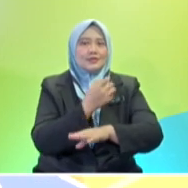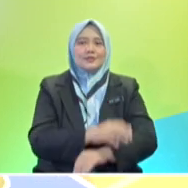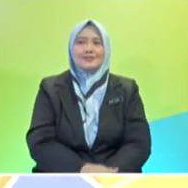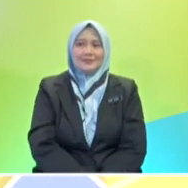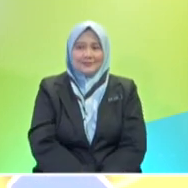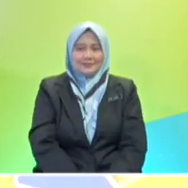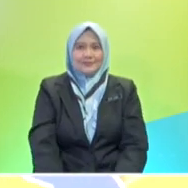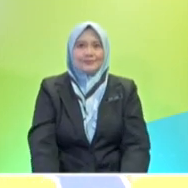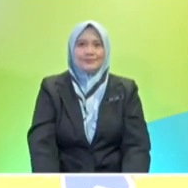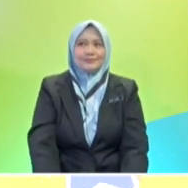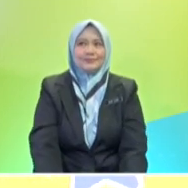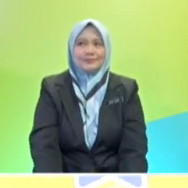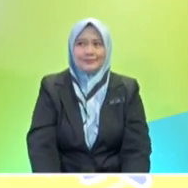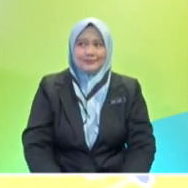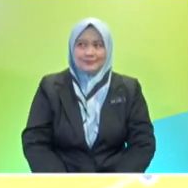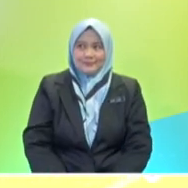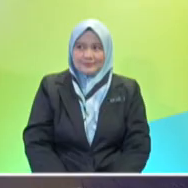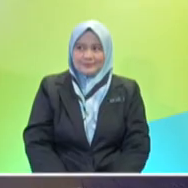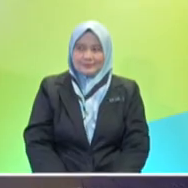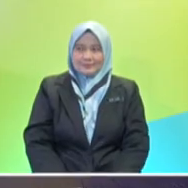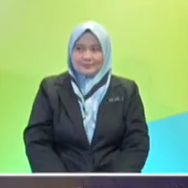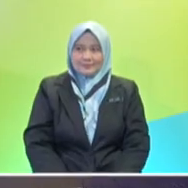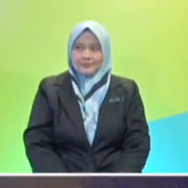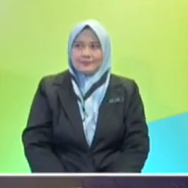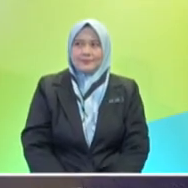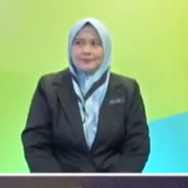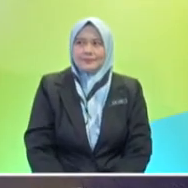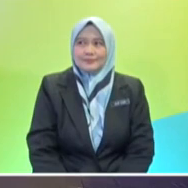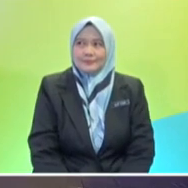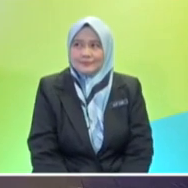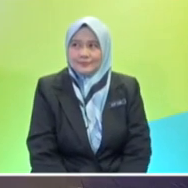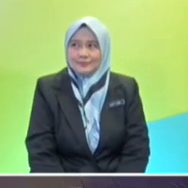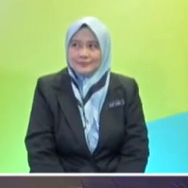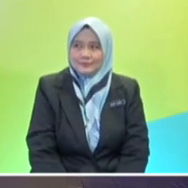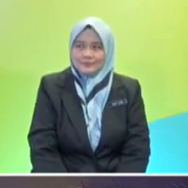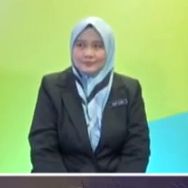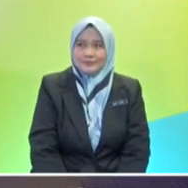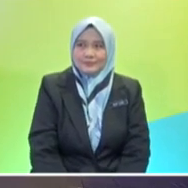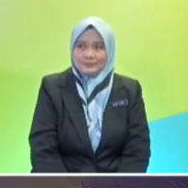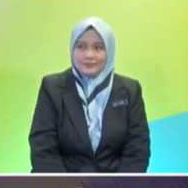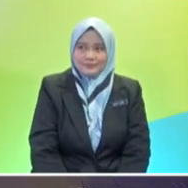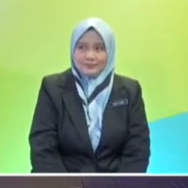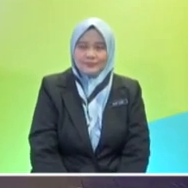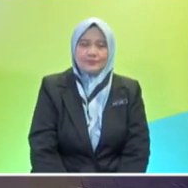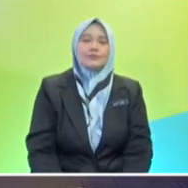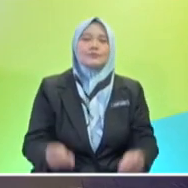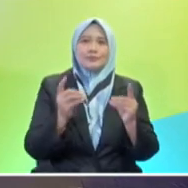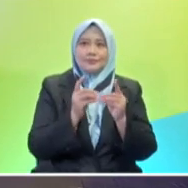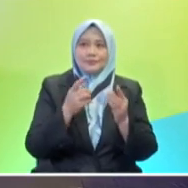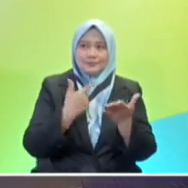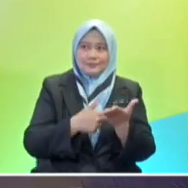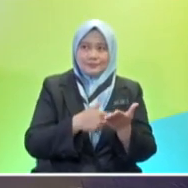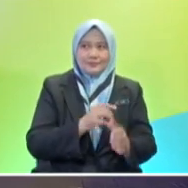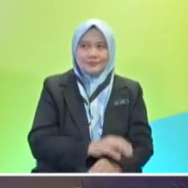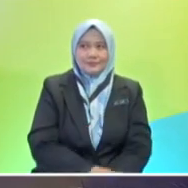Bersama-sama untuk murid-murid di rumah. Yeah. Terima kasih semua penonton Didik TV KPM. Saya Nisa K. Semoga kita jumpa lagi sajak